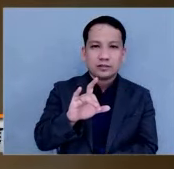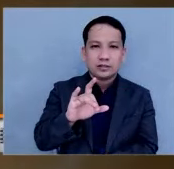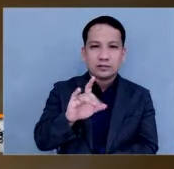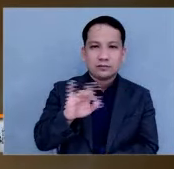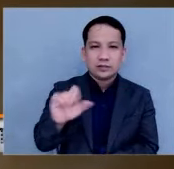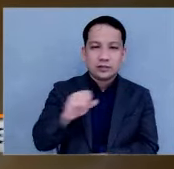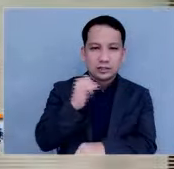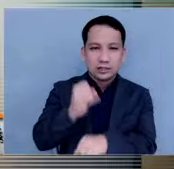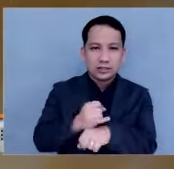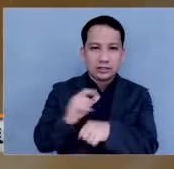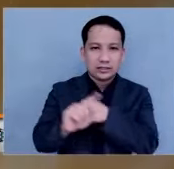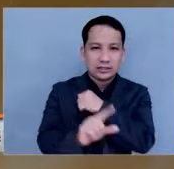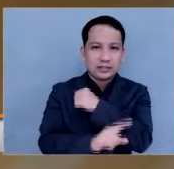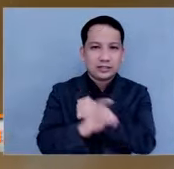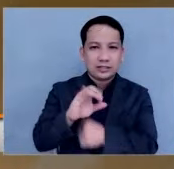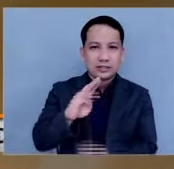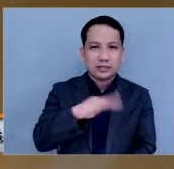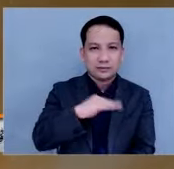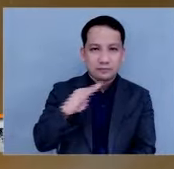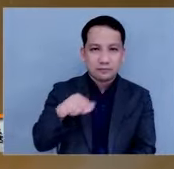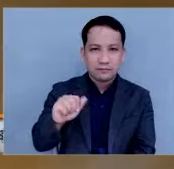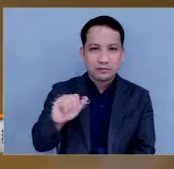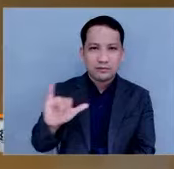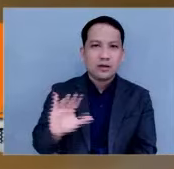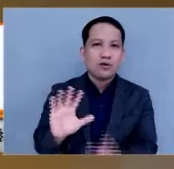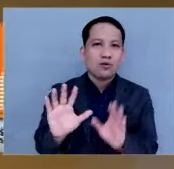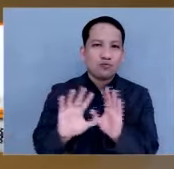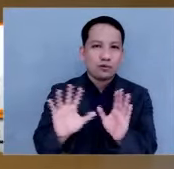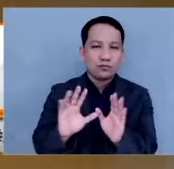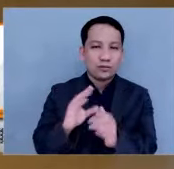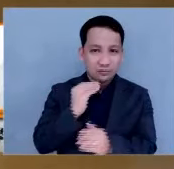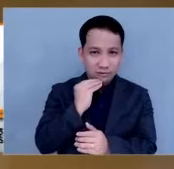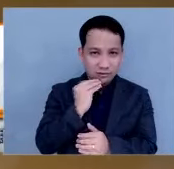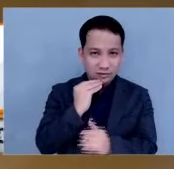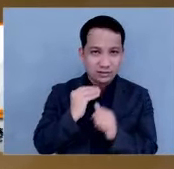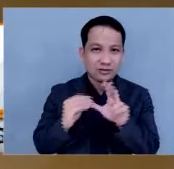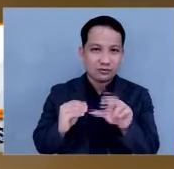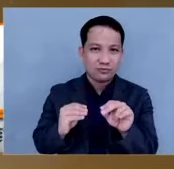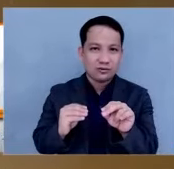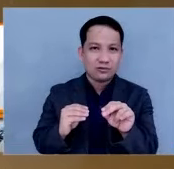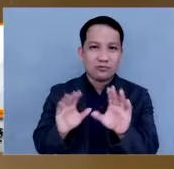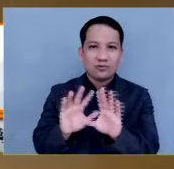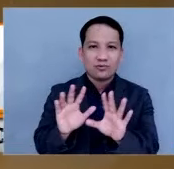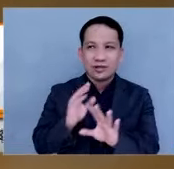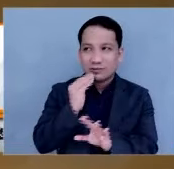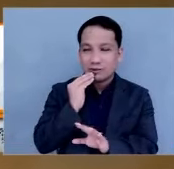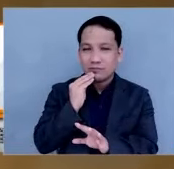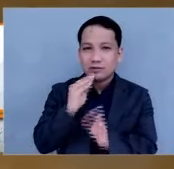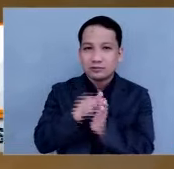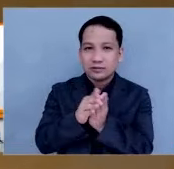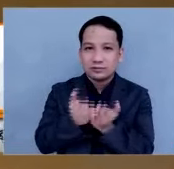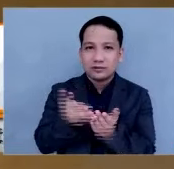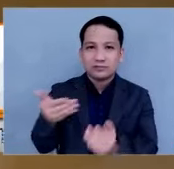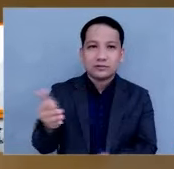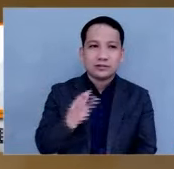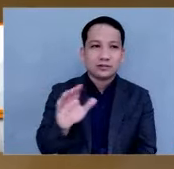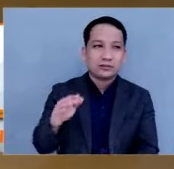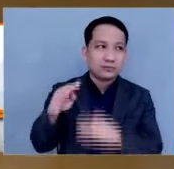sa Leyte. Payo ng BIFAR, iwasan munang kumain ng mga nabanggit na shellfish sa mga naturang